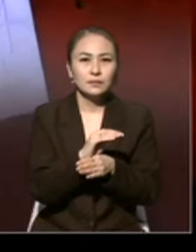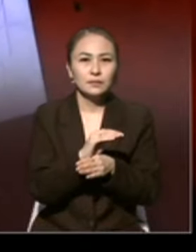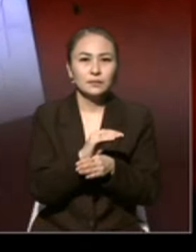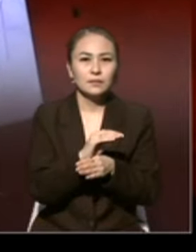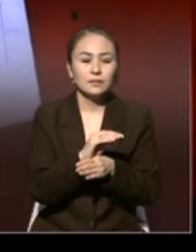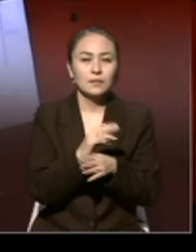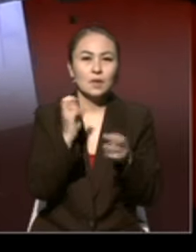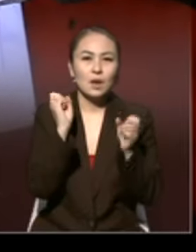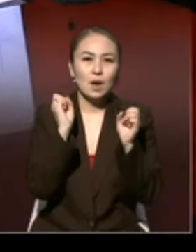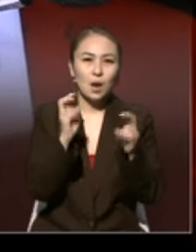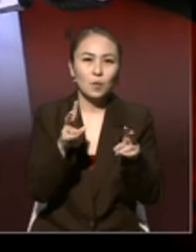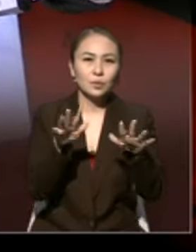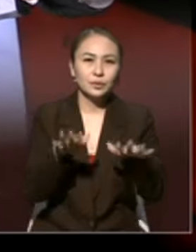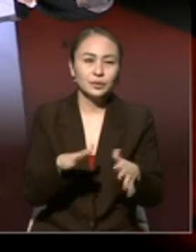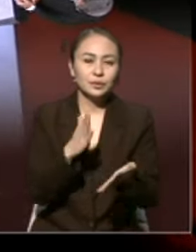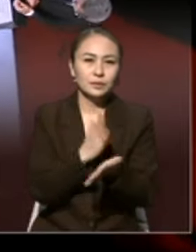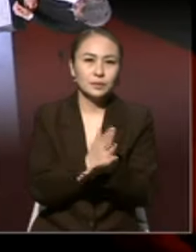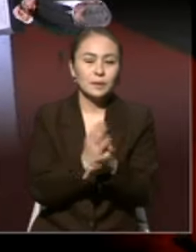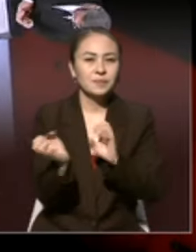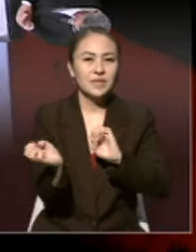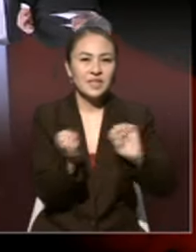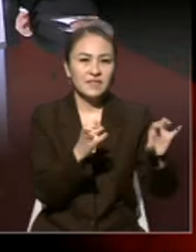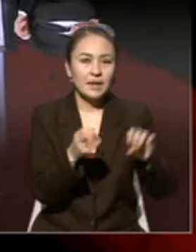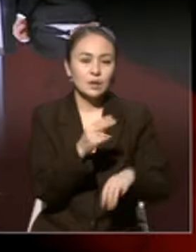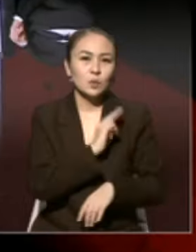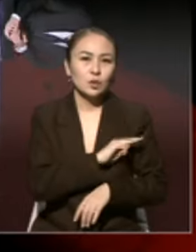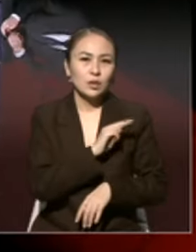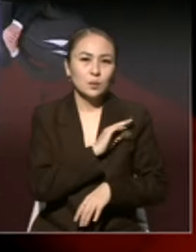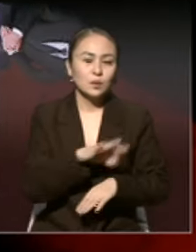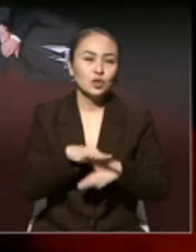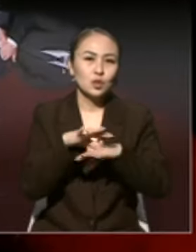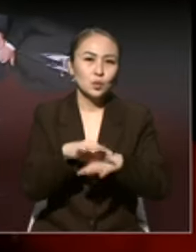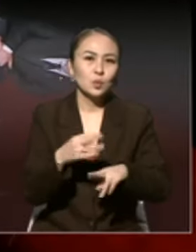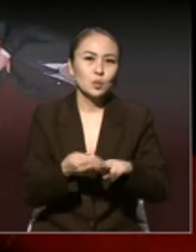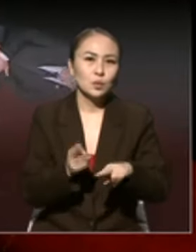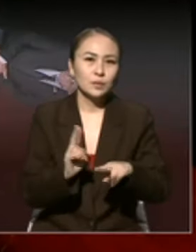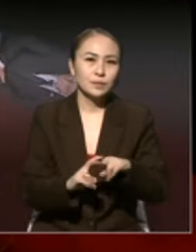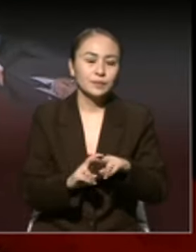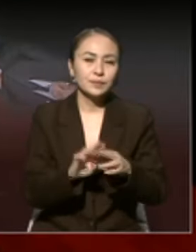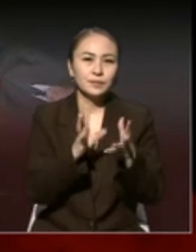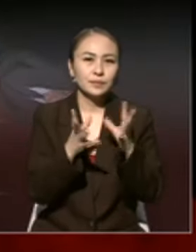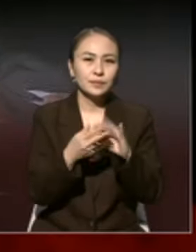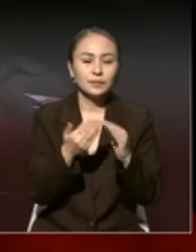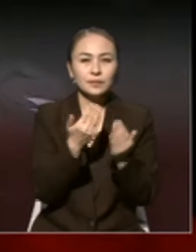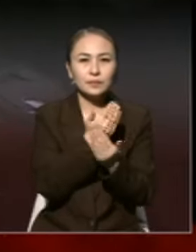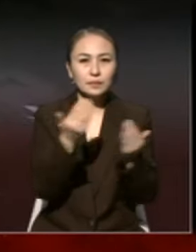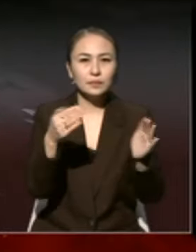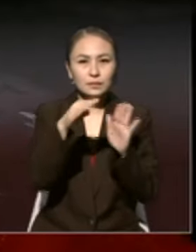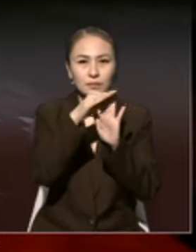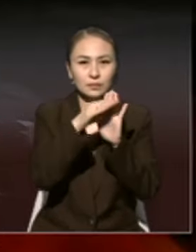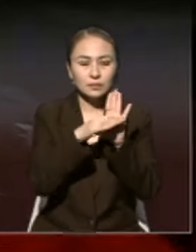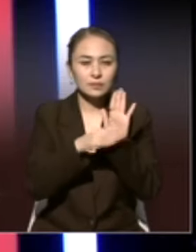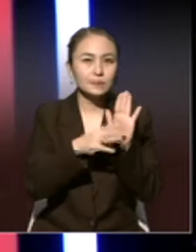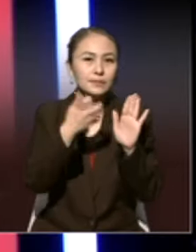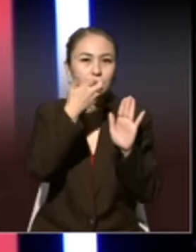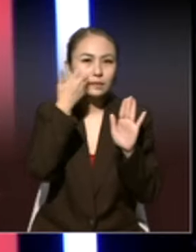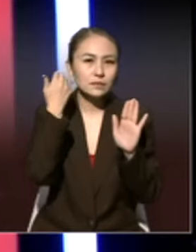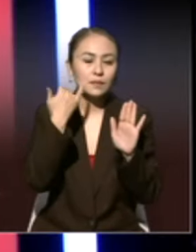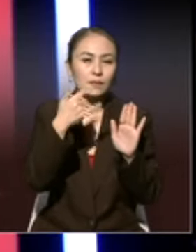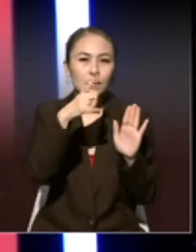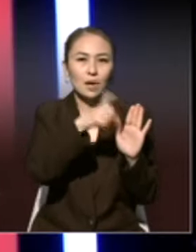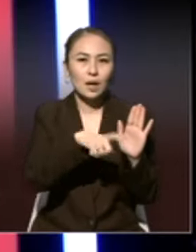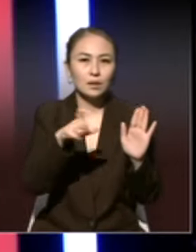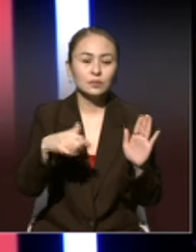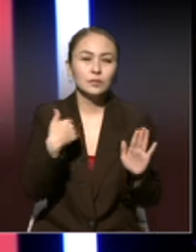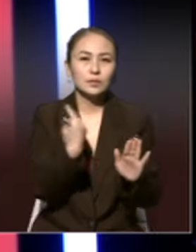осындай қауіп төніп тұрған жерде эвакуациялау жұмыстарын жүргізу. Сонымен бірге осы сіздердің бағдарламаны пайдалана отыра осы